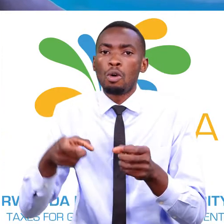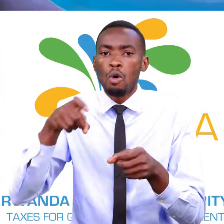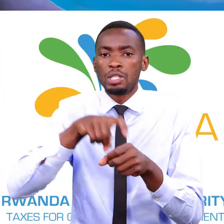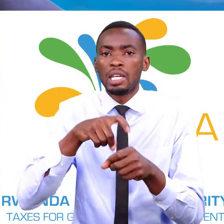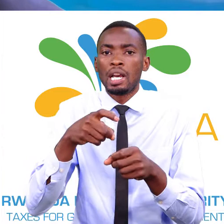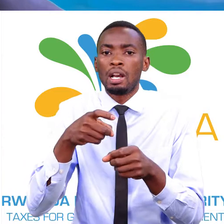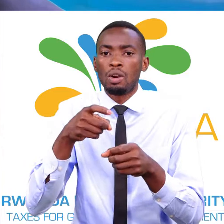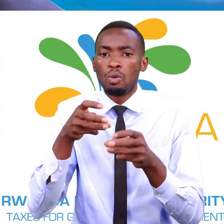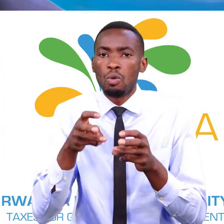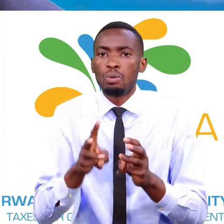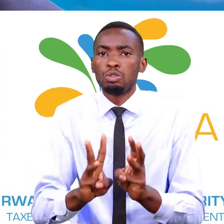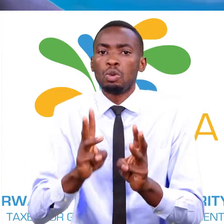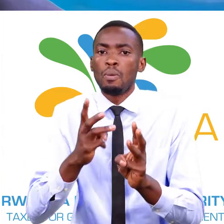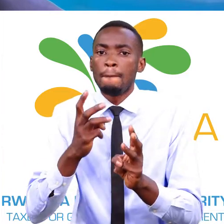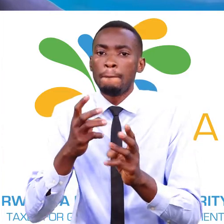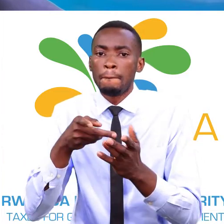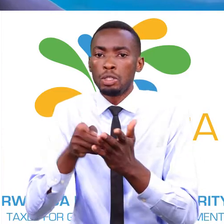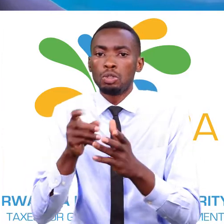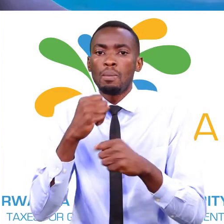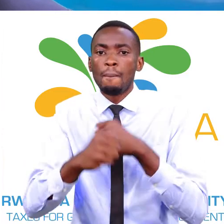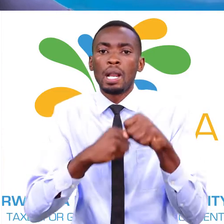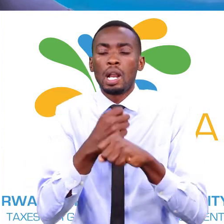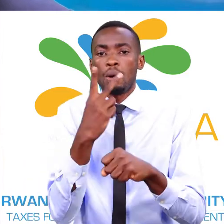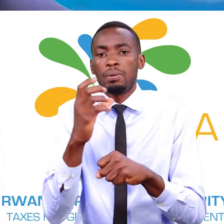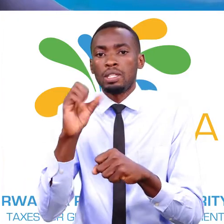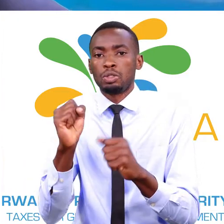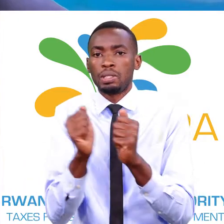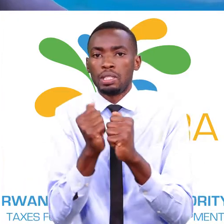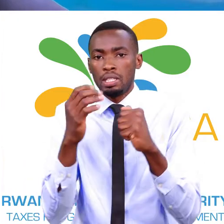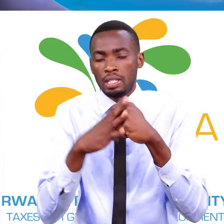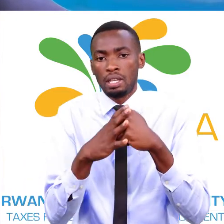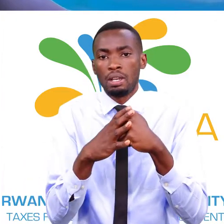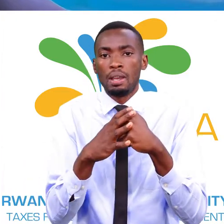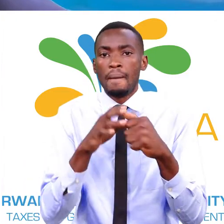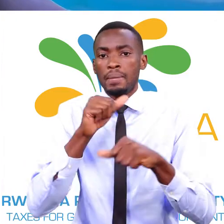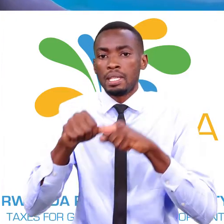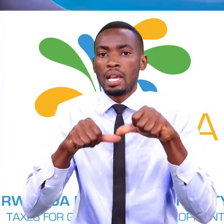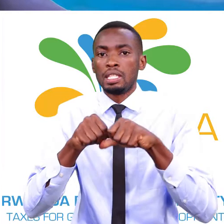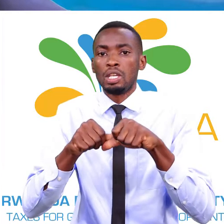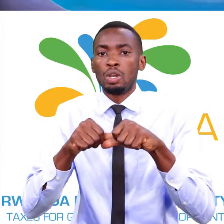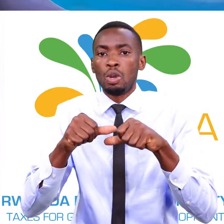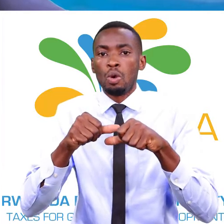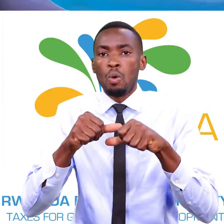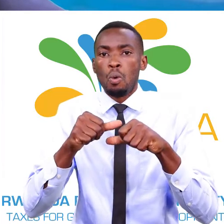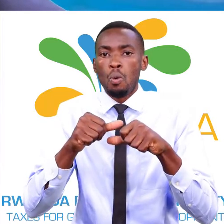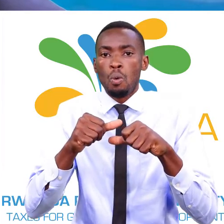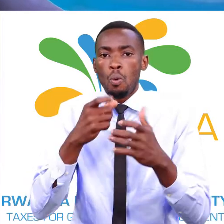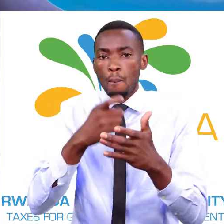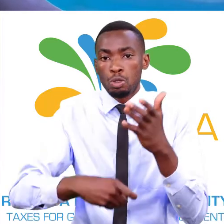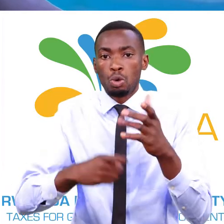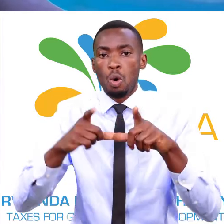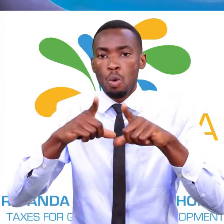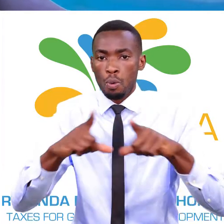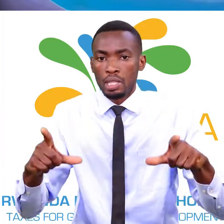hasubizwamo ibipimo byakoreshejwe mu mwaka wa 2019 ku bipimo bijyanye n'umusoro ku butaka byumvikane neza n'umusoro ku